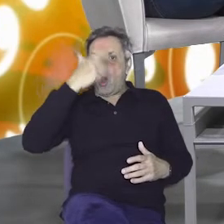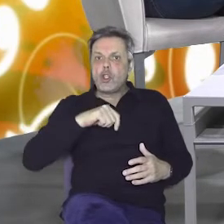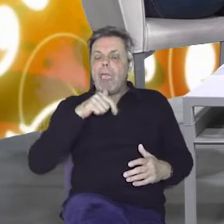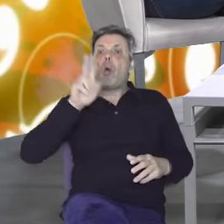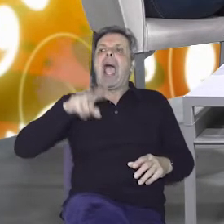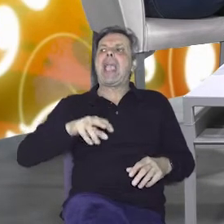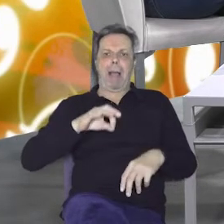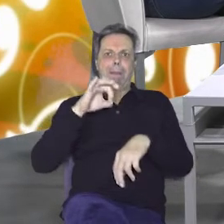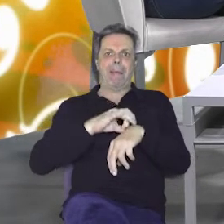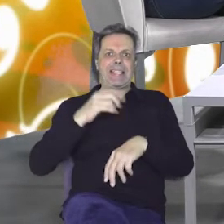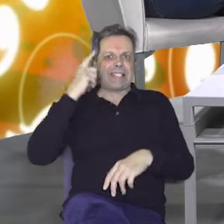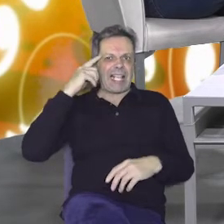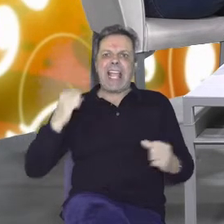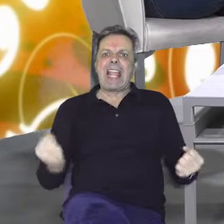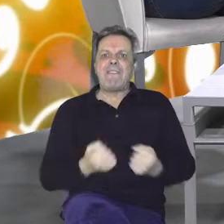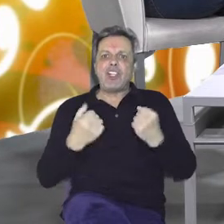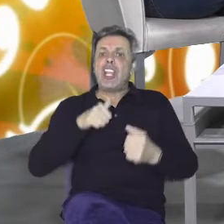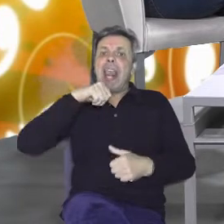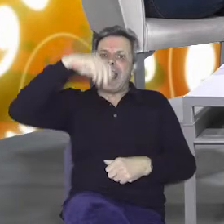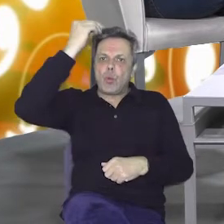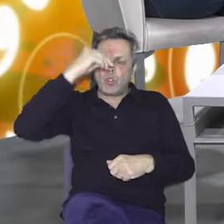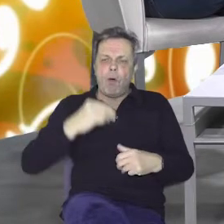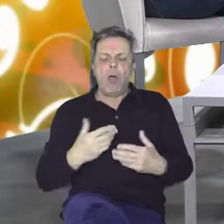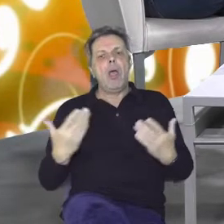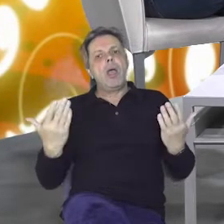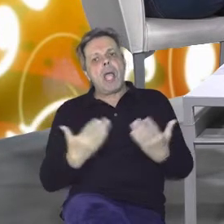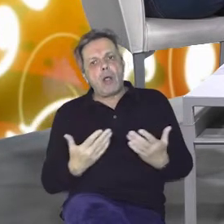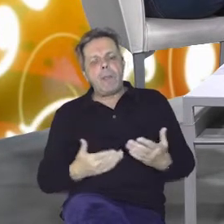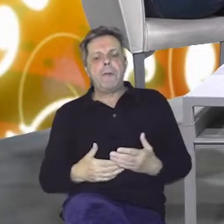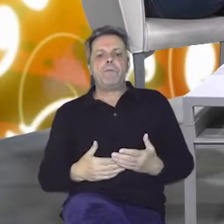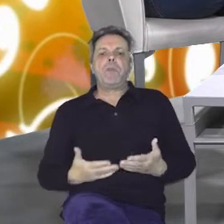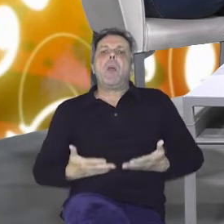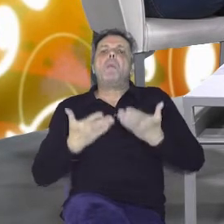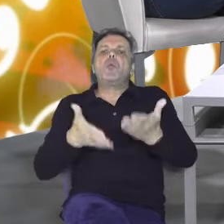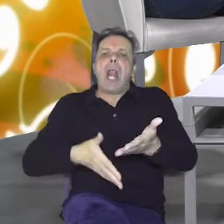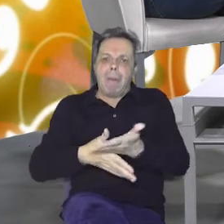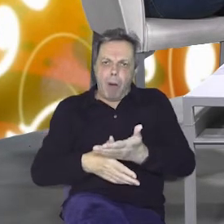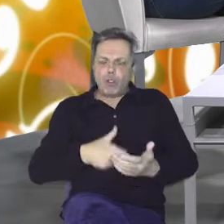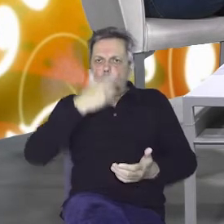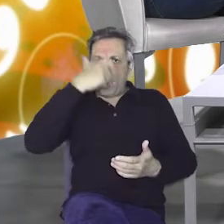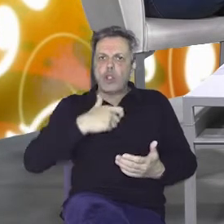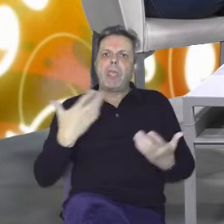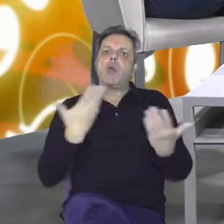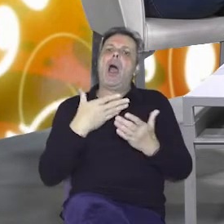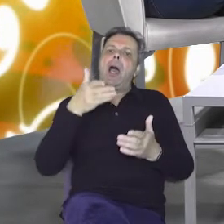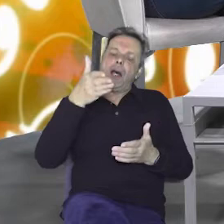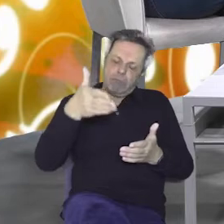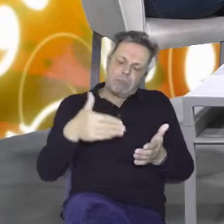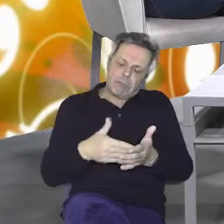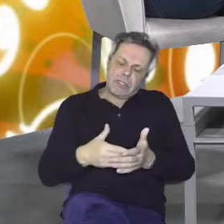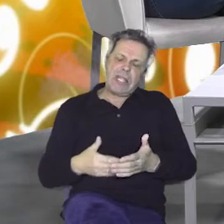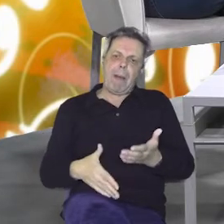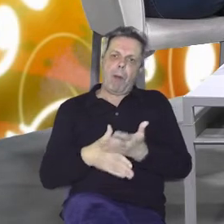medicinska znanja, vještine, iskustvo da pruži pomoć osobi koja ju treba.